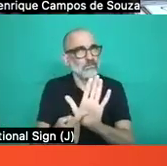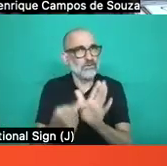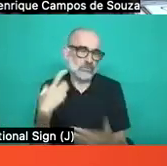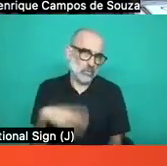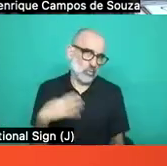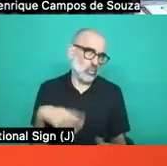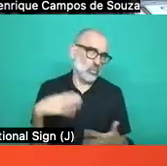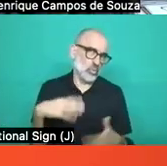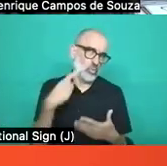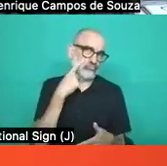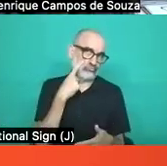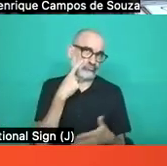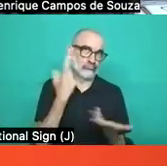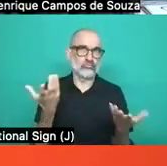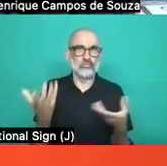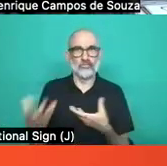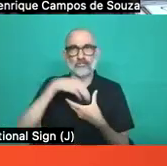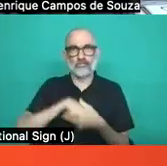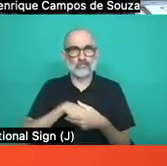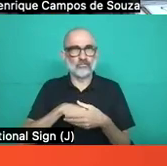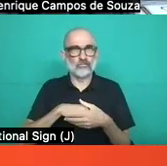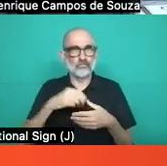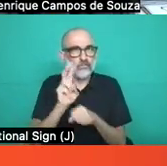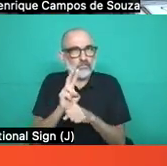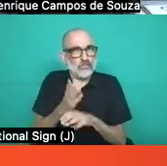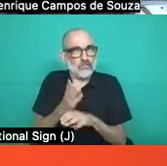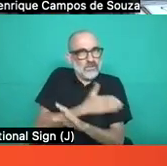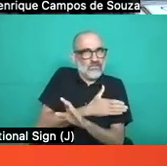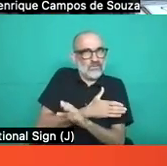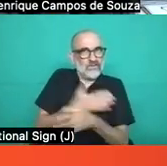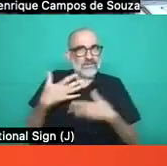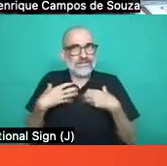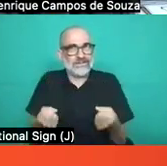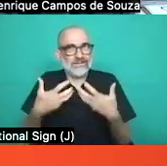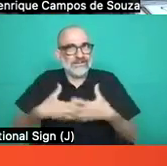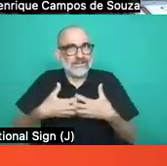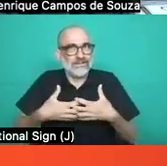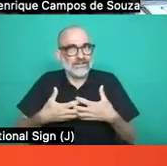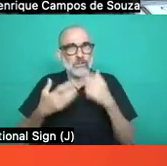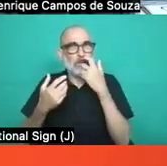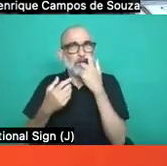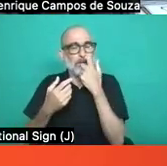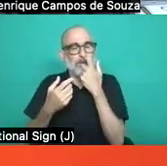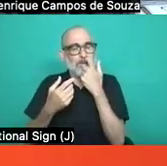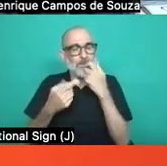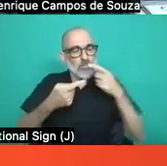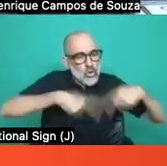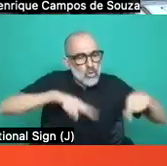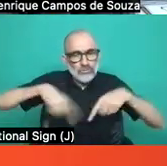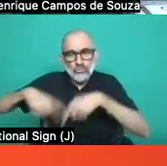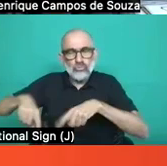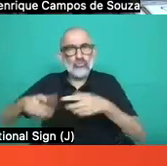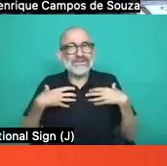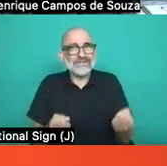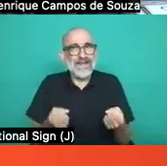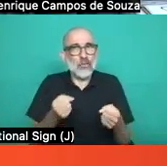pourcentage des failles dans le système de santé. On a des millions de personnes qui subissent des diagnostics incorrects. Donc, il